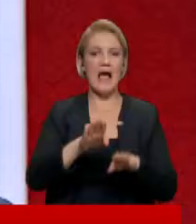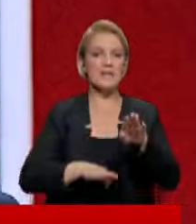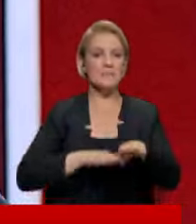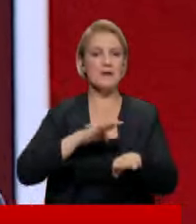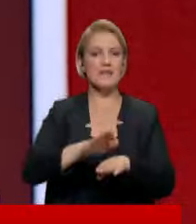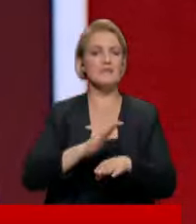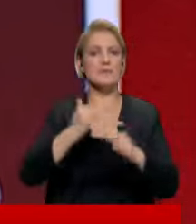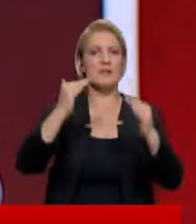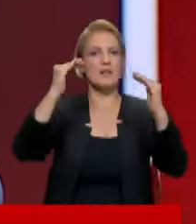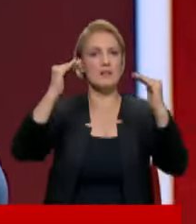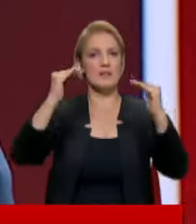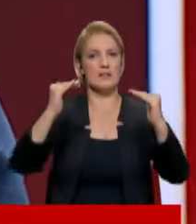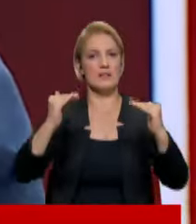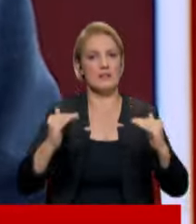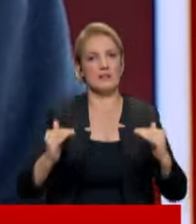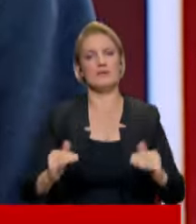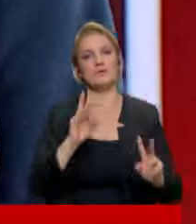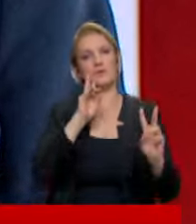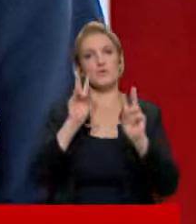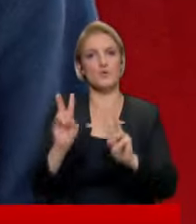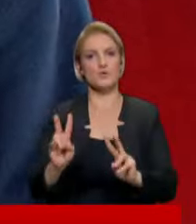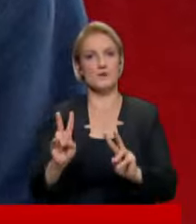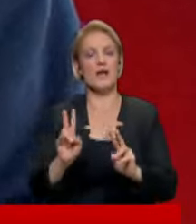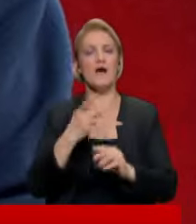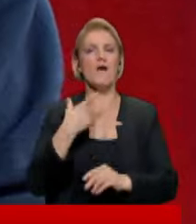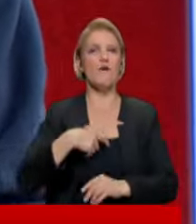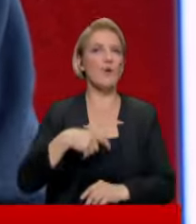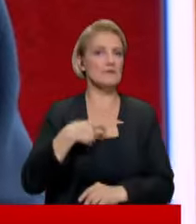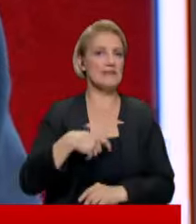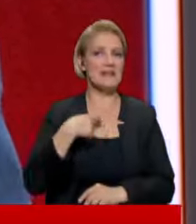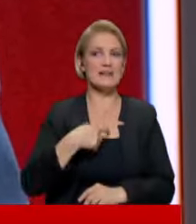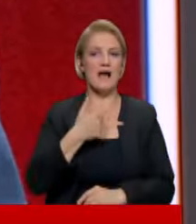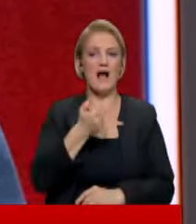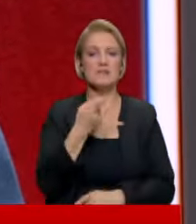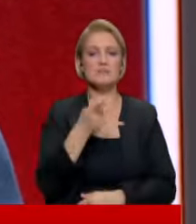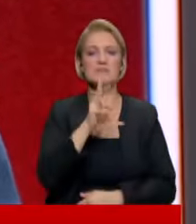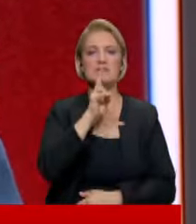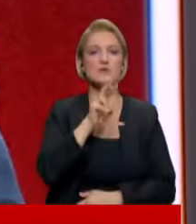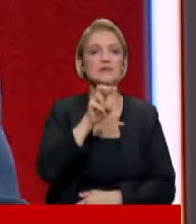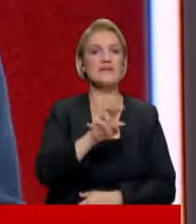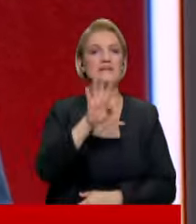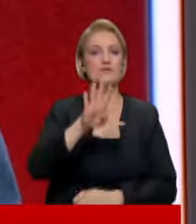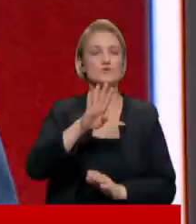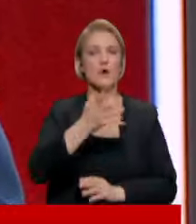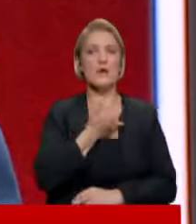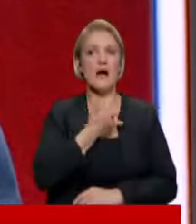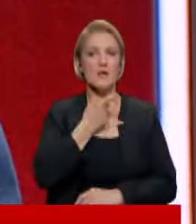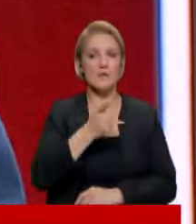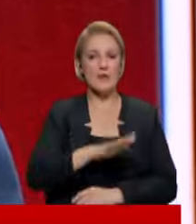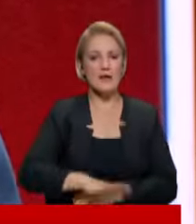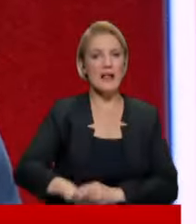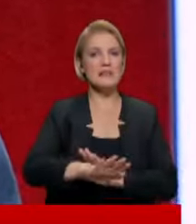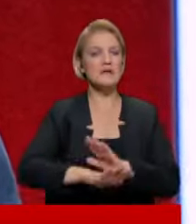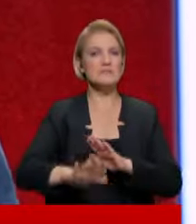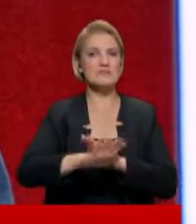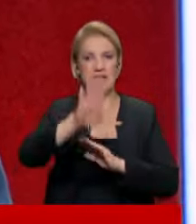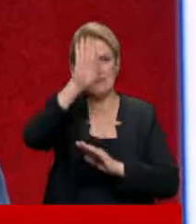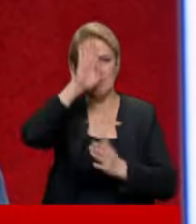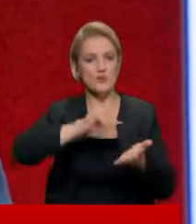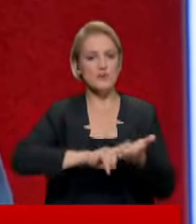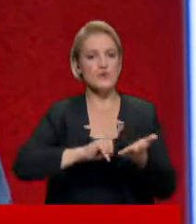adım geriye gittiğini ve azaldığını göreceğiz ve özellikle 6284 altyapısını oluşturan